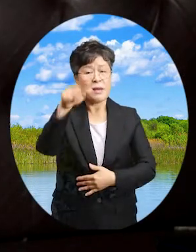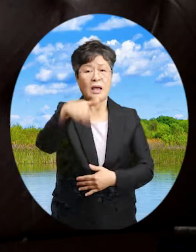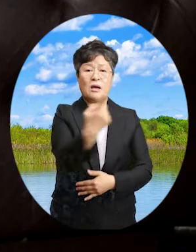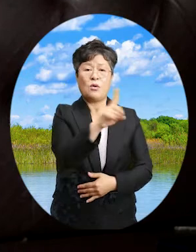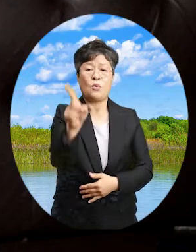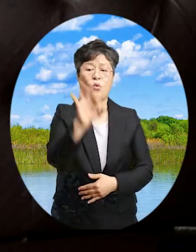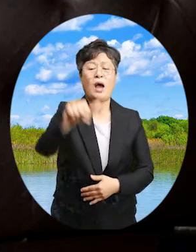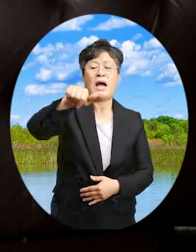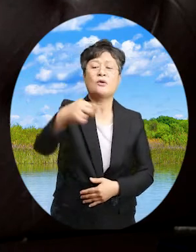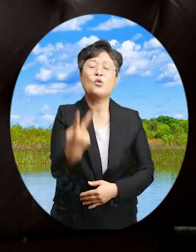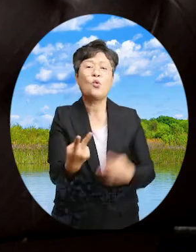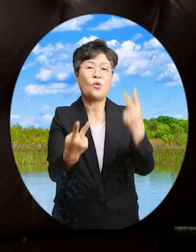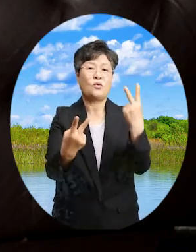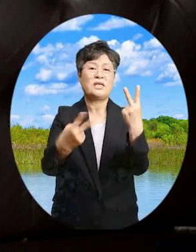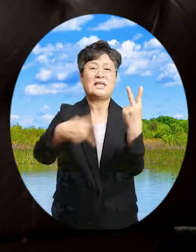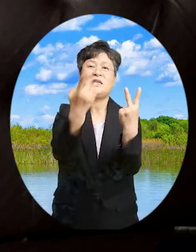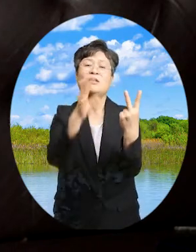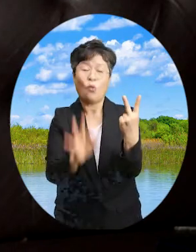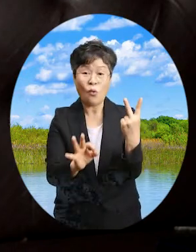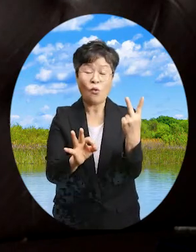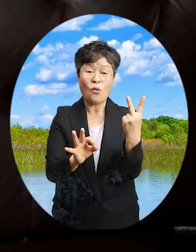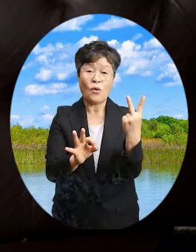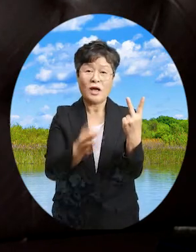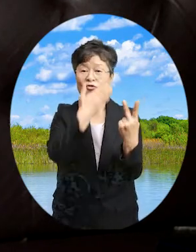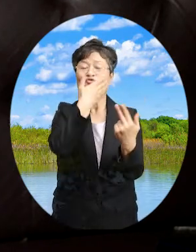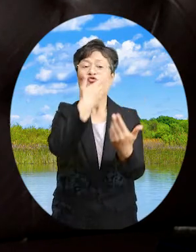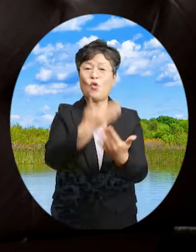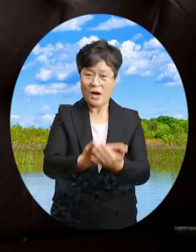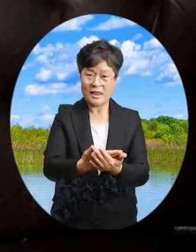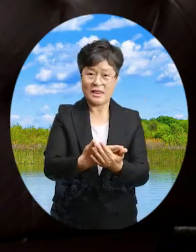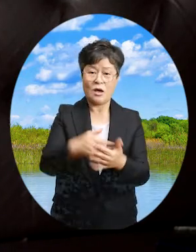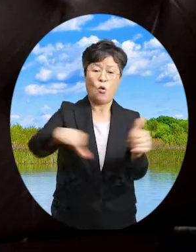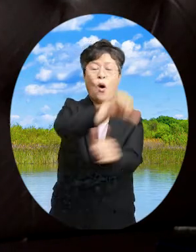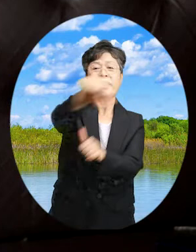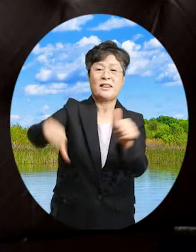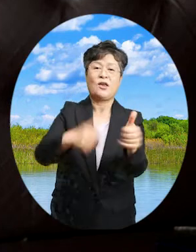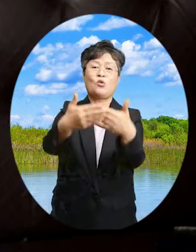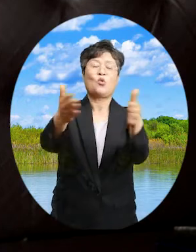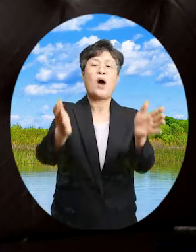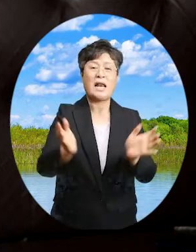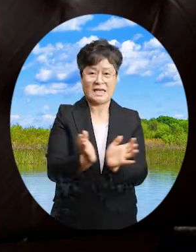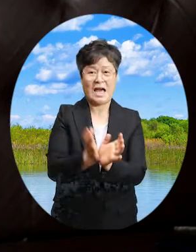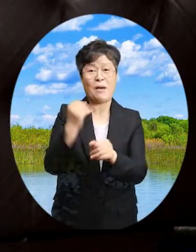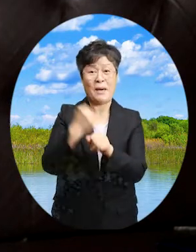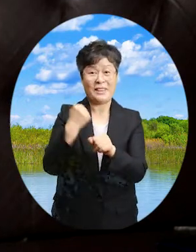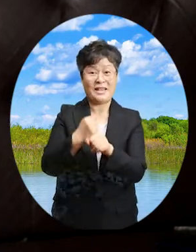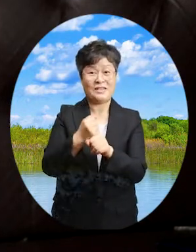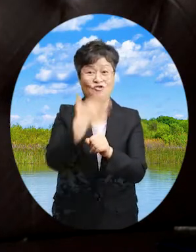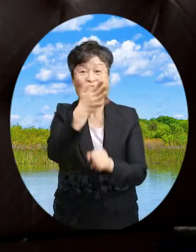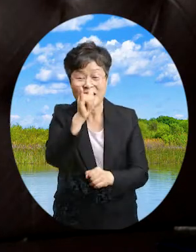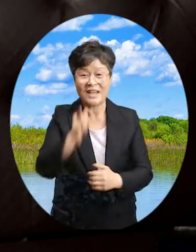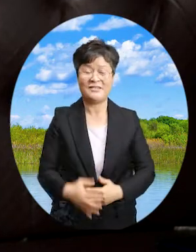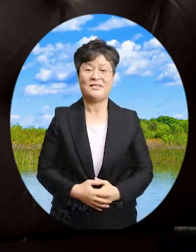아니고 공공에서만 노력하는 게 아니고 이제 그렇죠. 시민과 그러니까 민하고 관하고 같이 협력하고 주민까지 네. 껴서 같이 할 수 있는 그렇죠. 이런